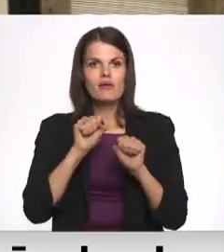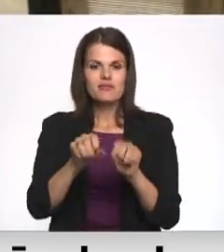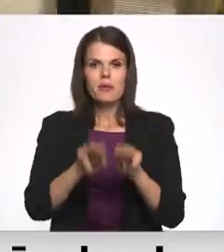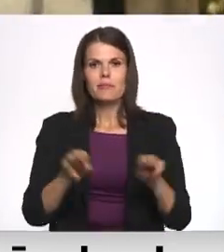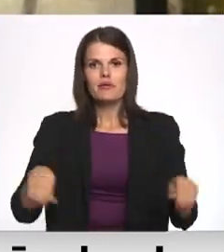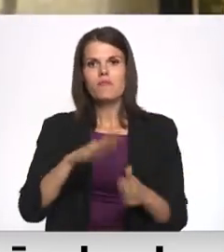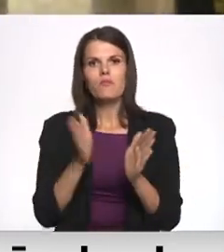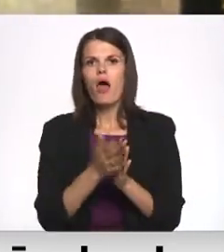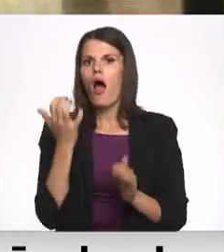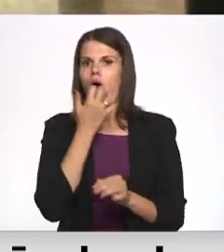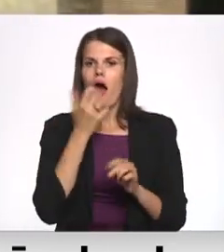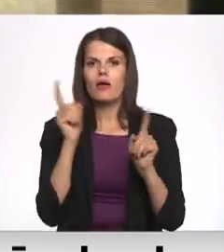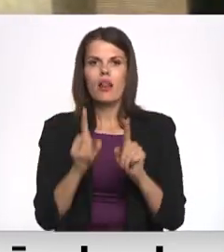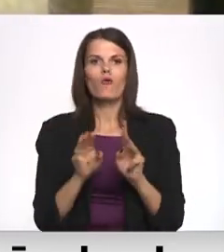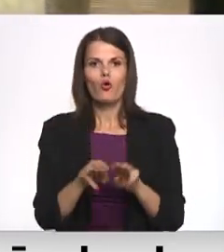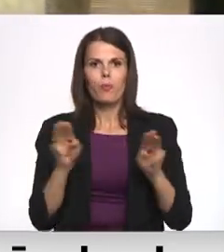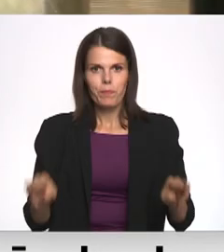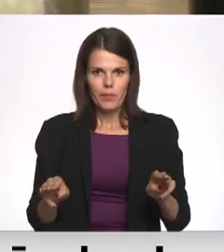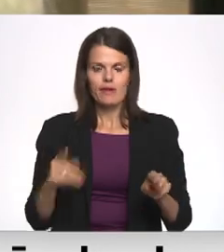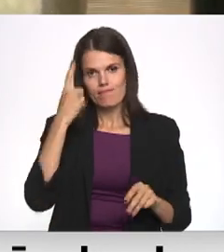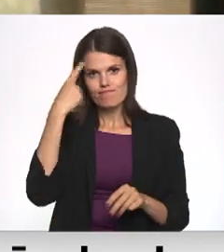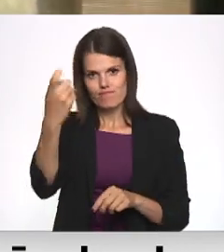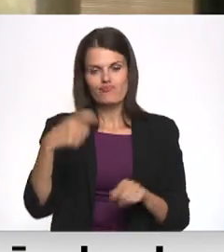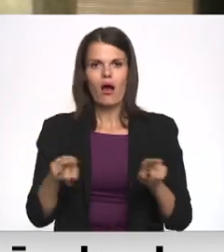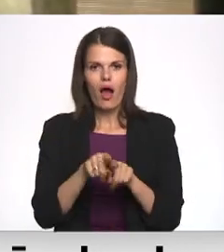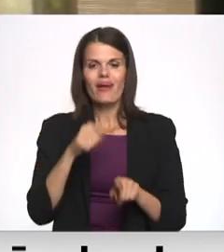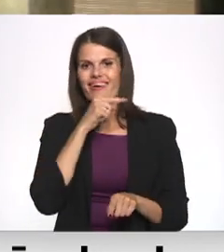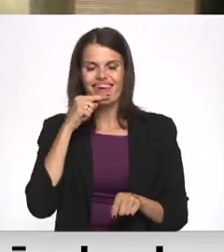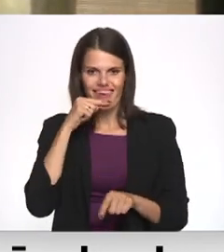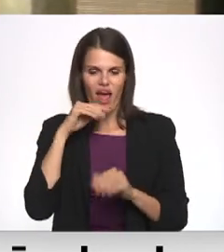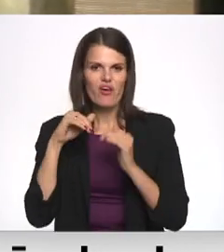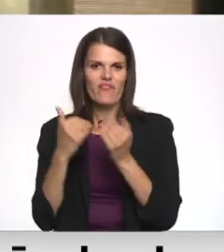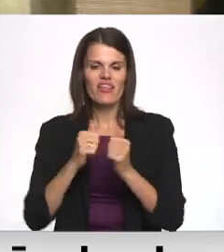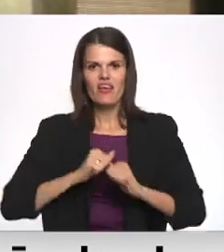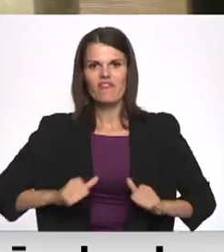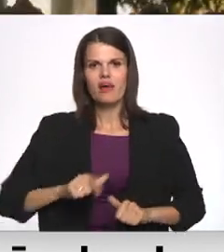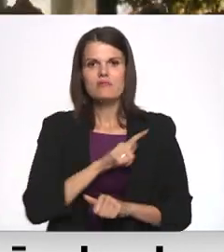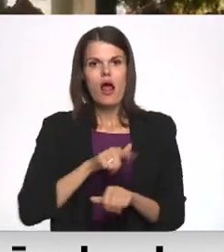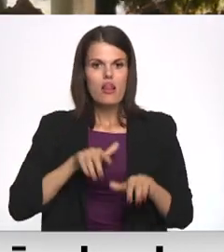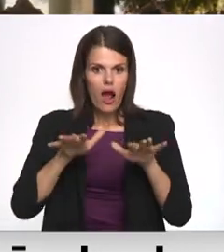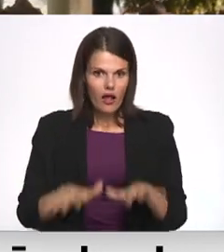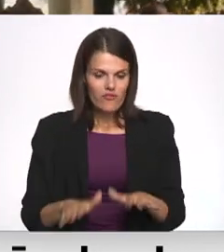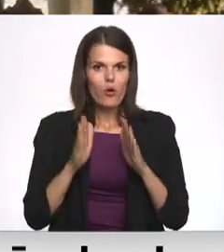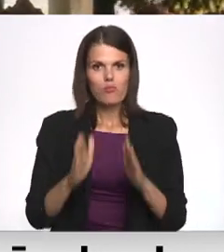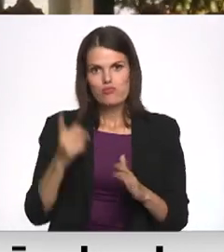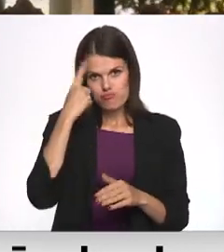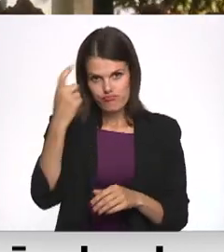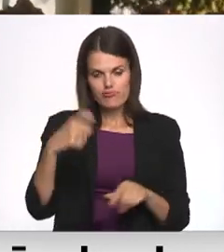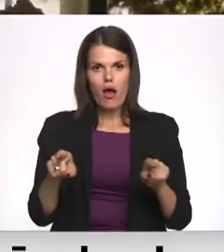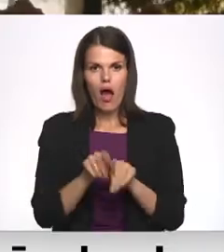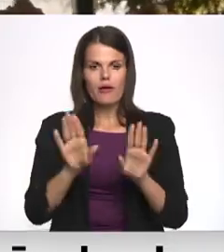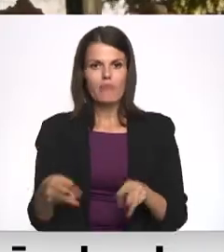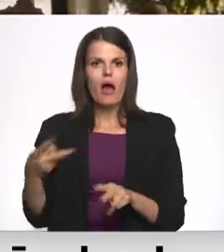ar ārlietu ministrijas starpniecību ir informējusi arī Krievijas federācijas vēstniecību Latvijā. Tā tiks informēta arī